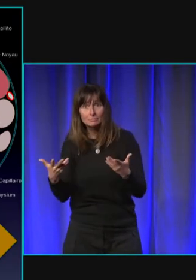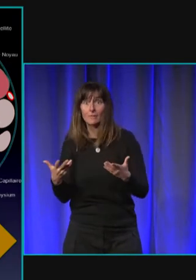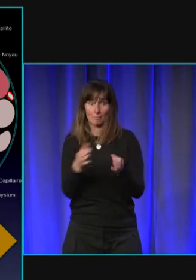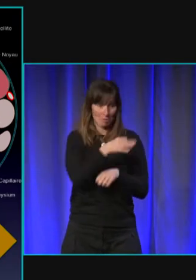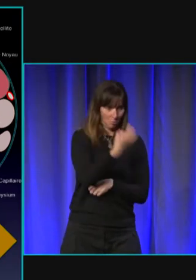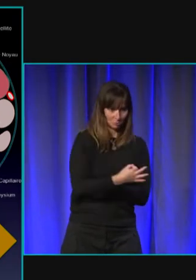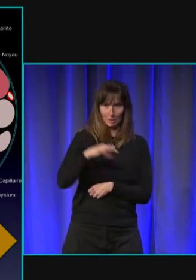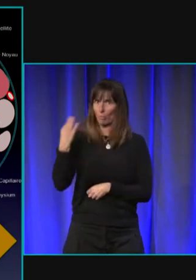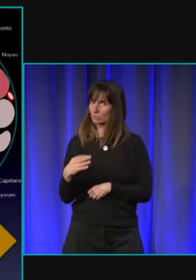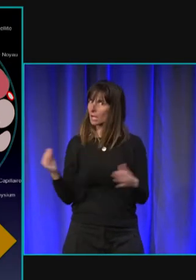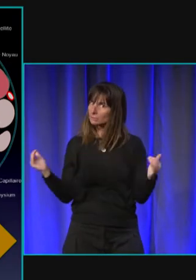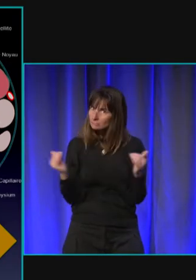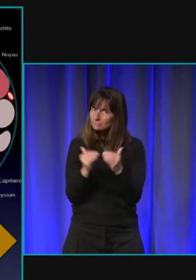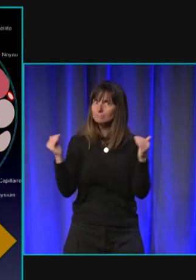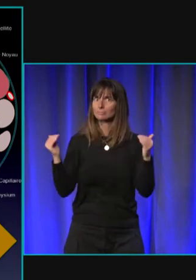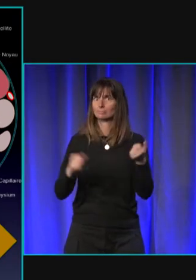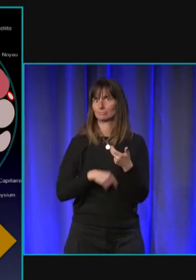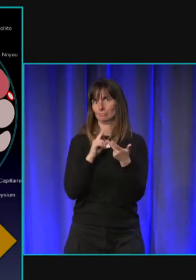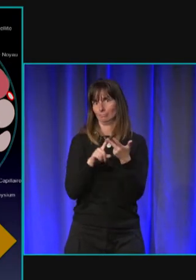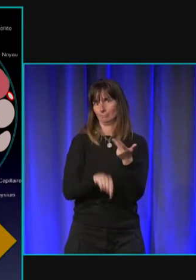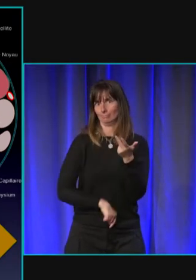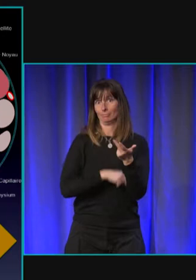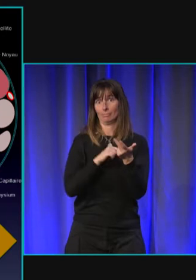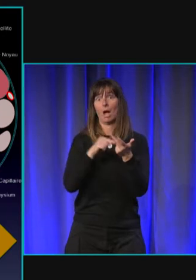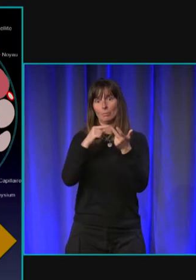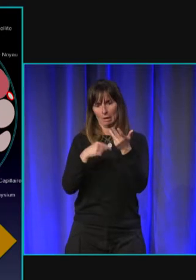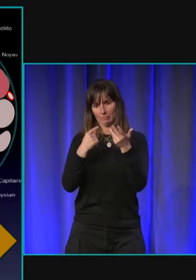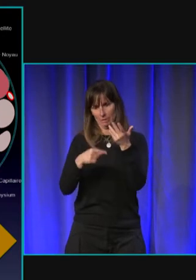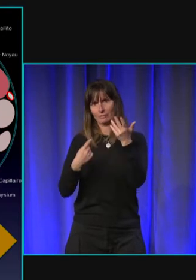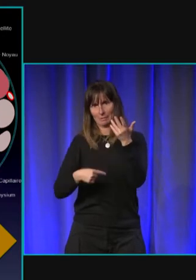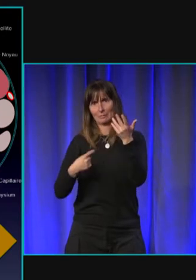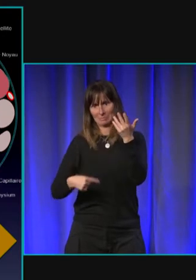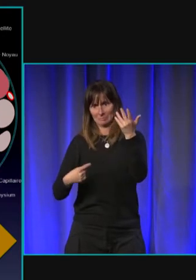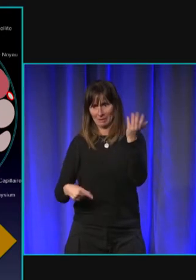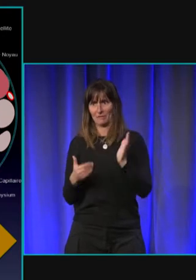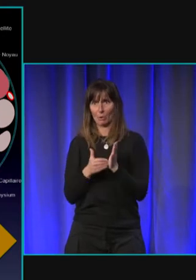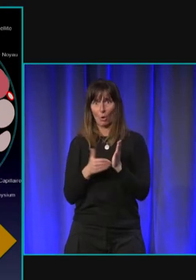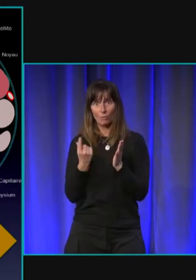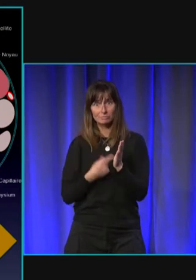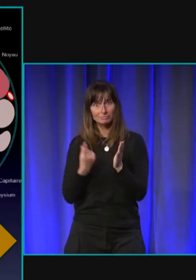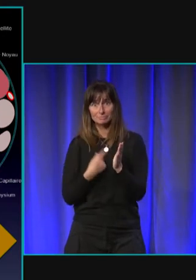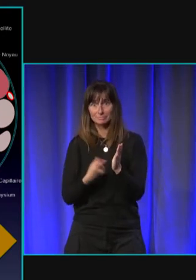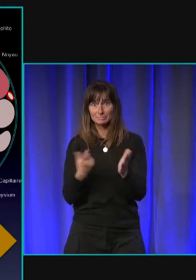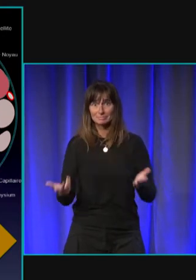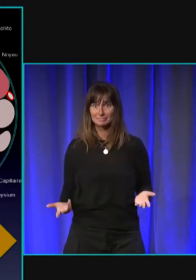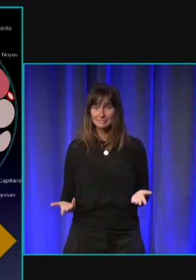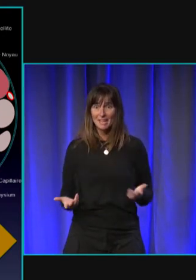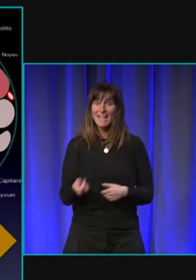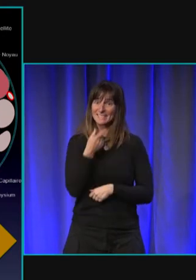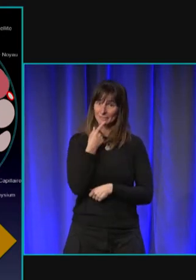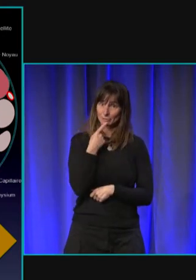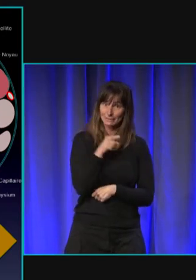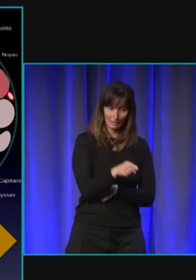même chose entre les deux populations. Et ainsi de suite. C'est-à-dire que l'enfant aussi va récupérer aussi